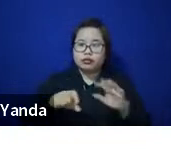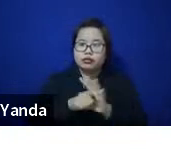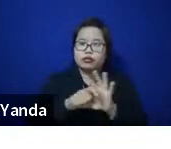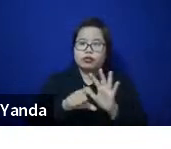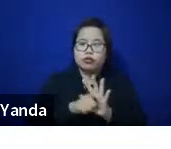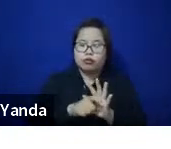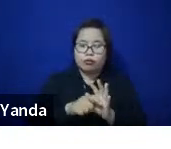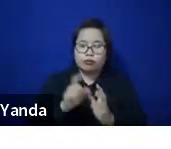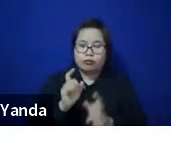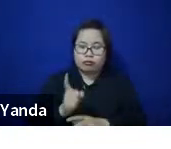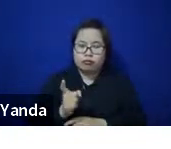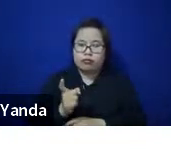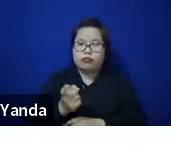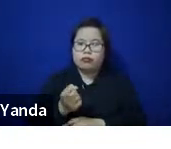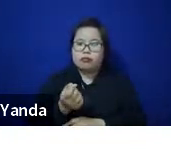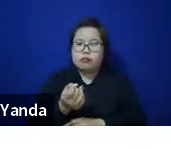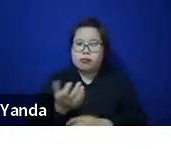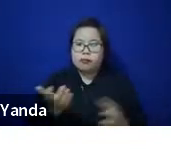sekilas bagaimana